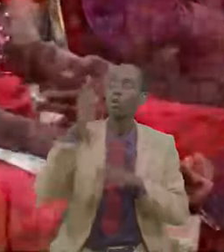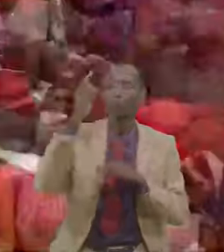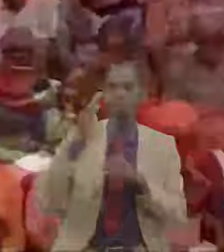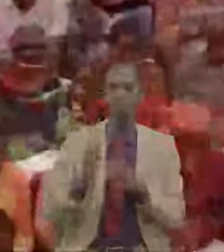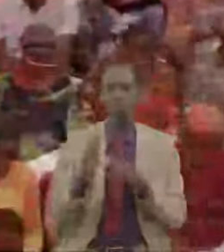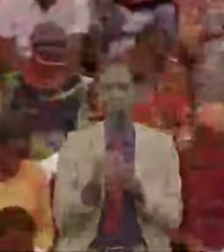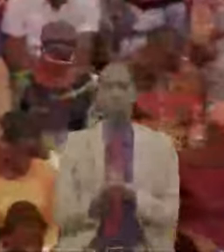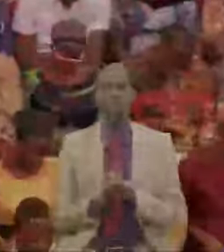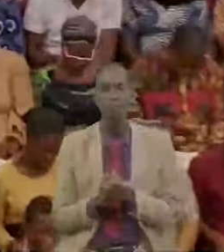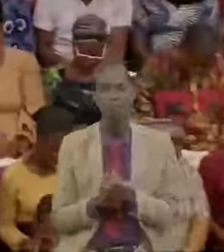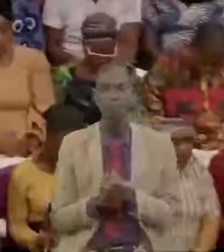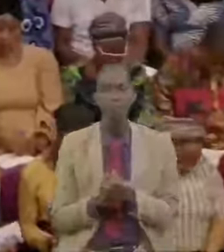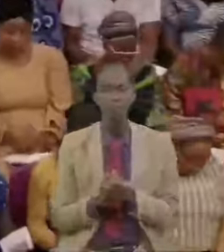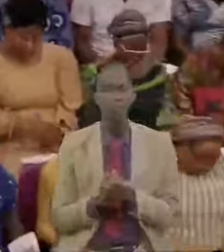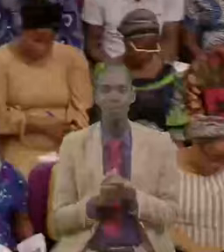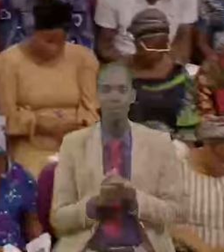avec le tout puissant.